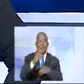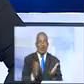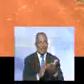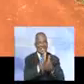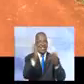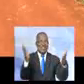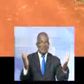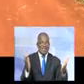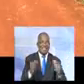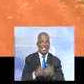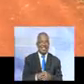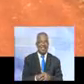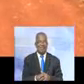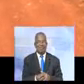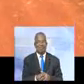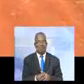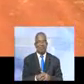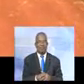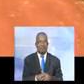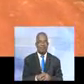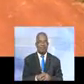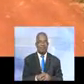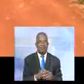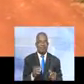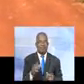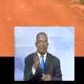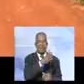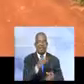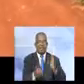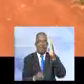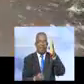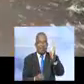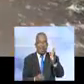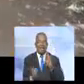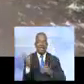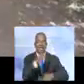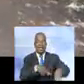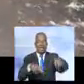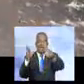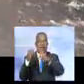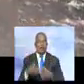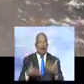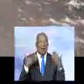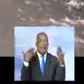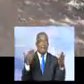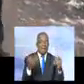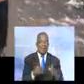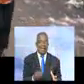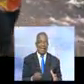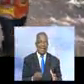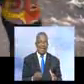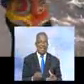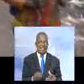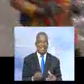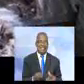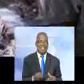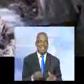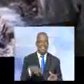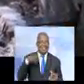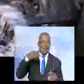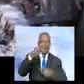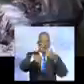visiteurs. Au détour d'une route escarpée, l'entrée du temple de tourisme dans la ville de Mans. Les